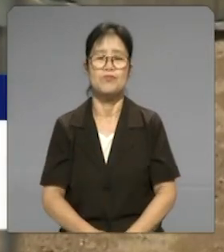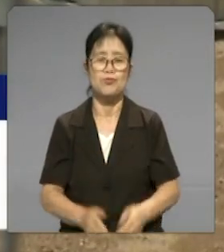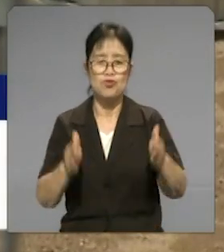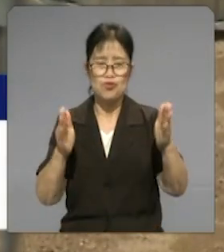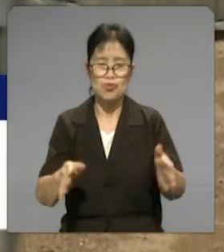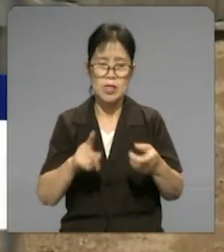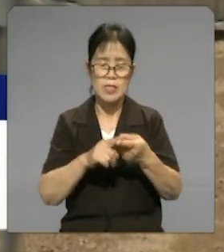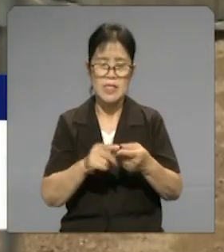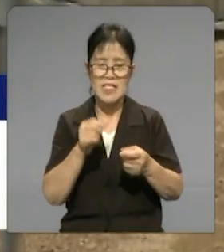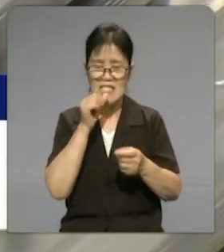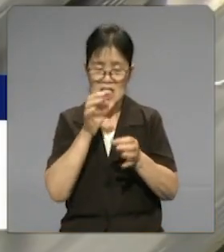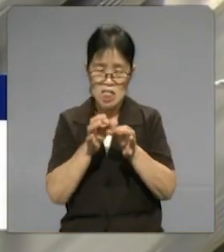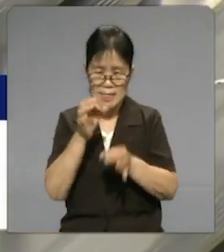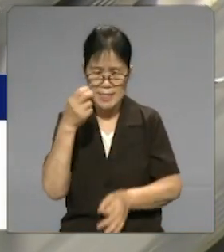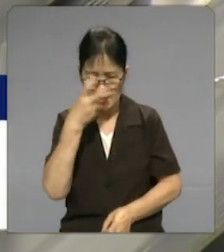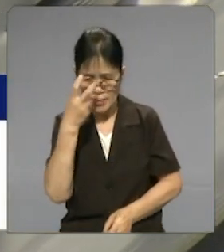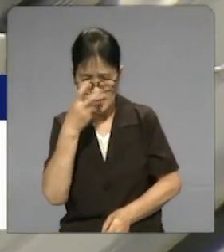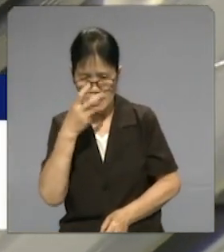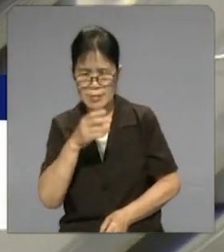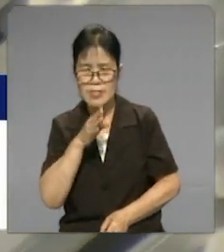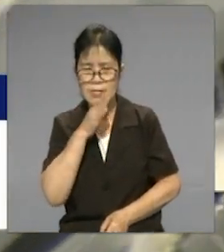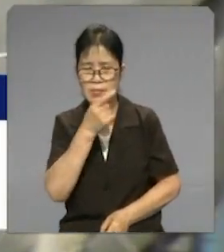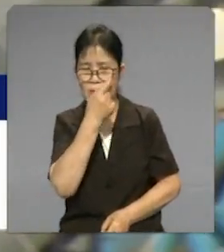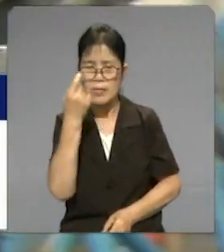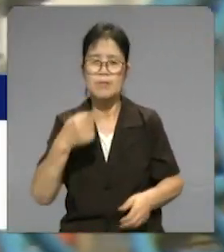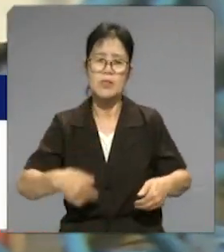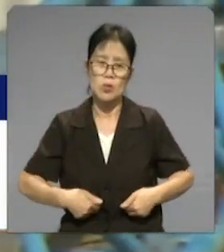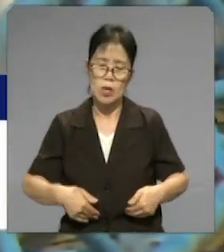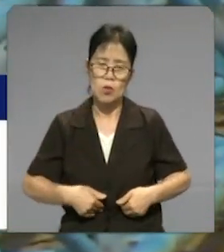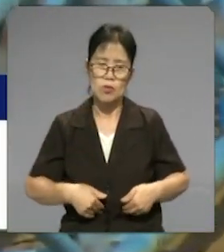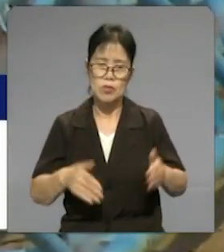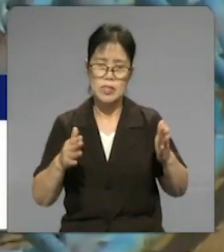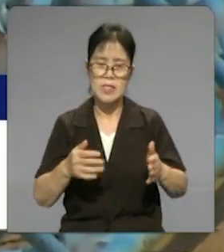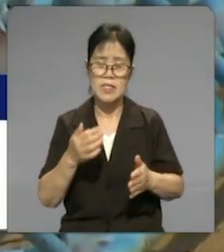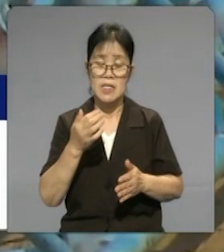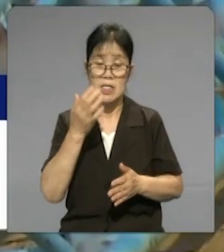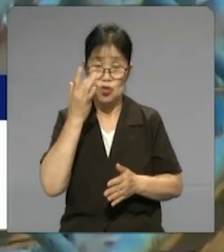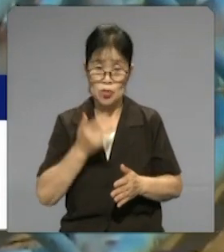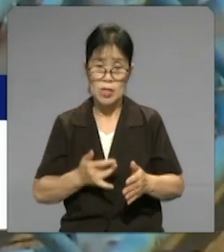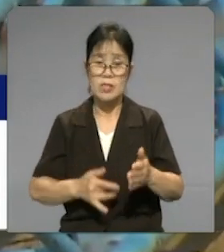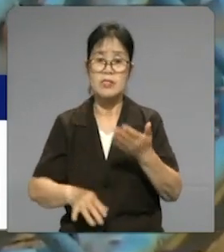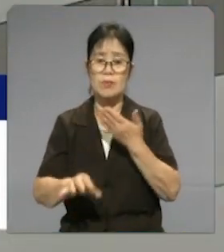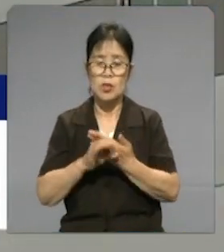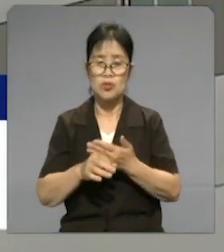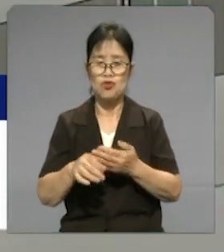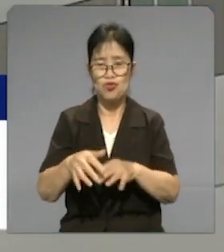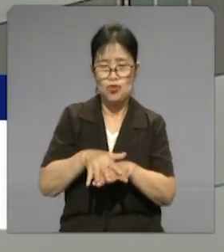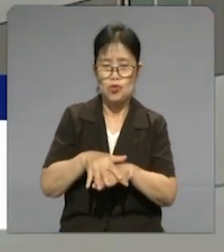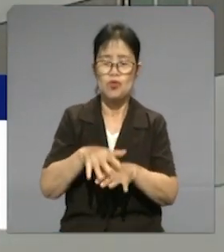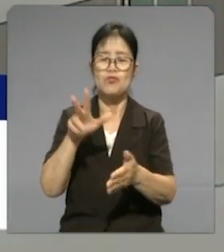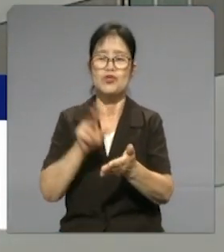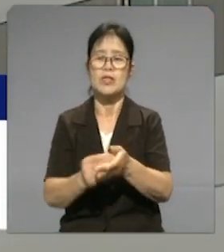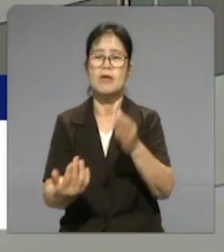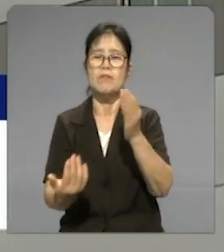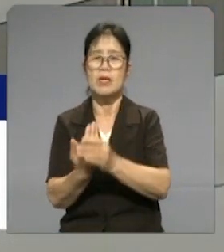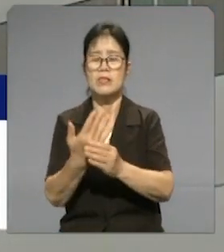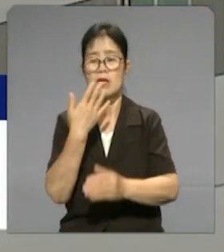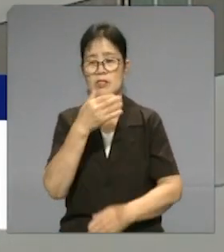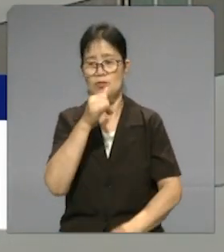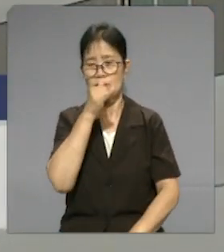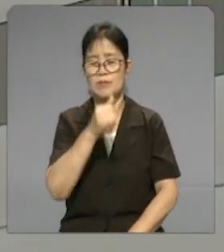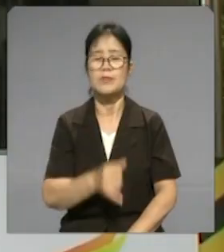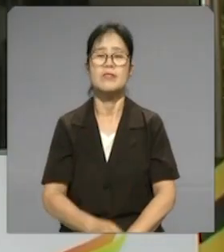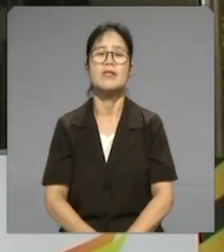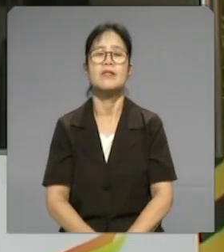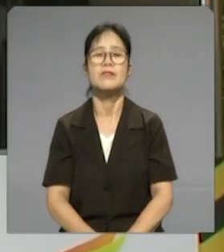구간에 대해서 이제 철근 탐지를 해서 사실 확인을 하면 될 것 같고요 그 구간에서 철근이가 더 누락됐을 경우에는 분명하게 구조적으로 문제는 발생할 수